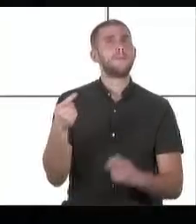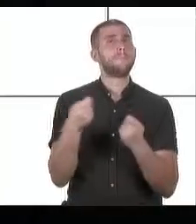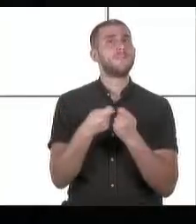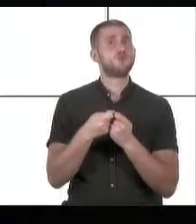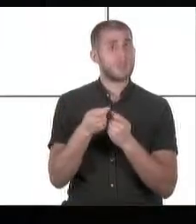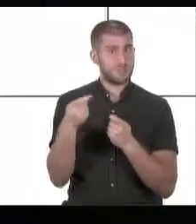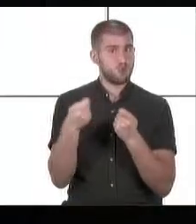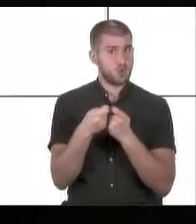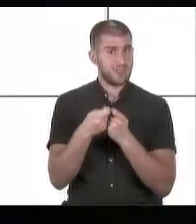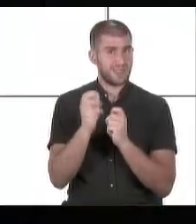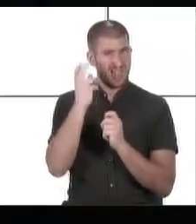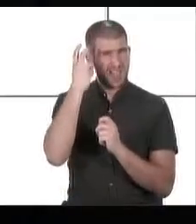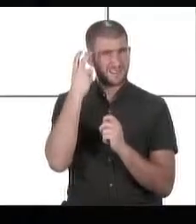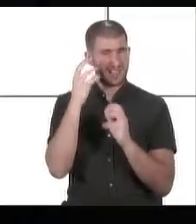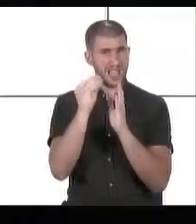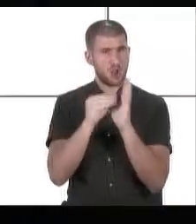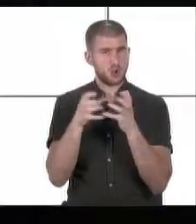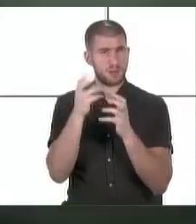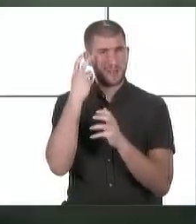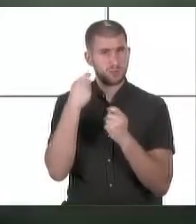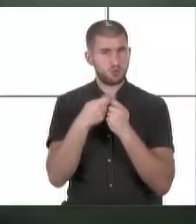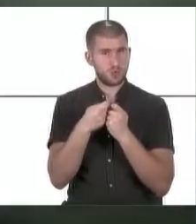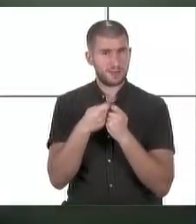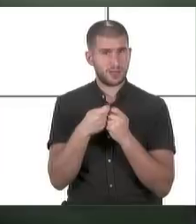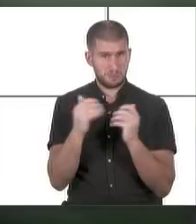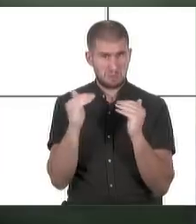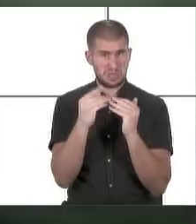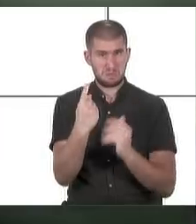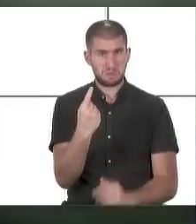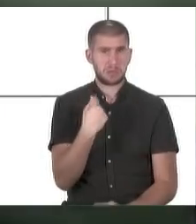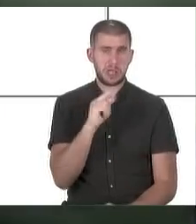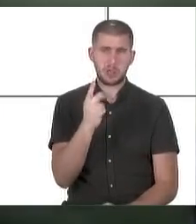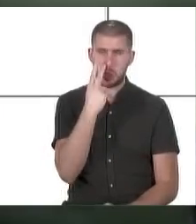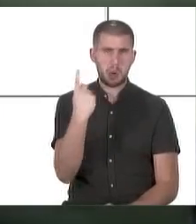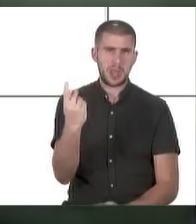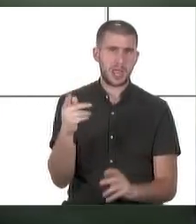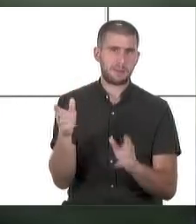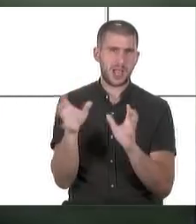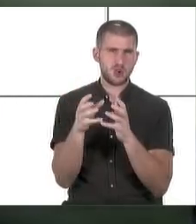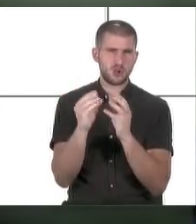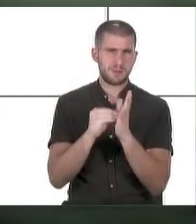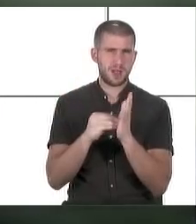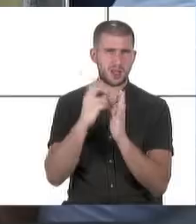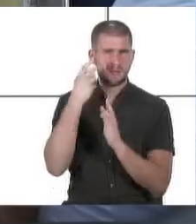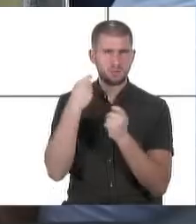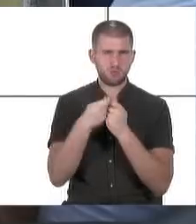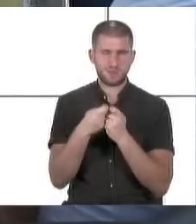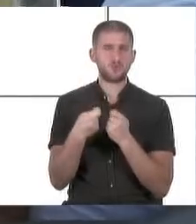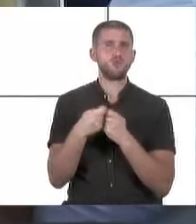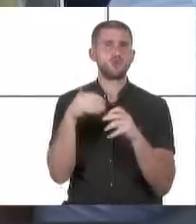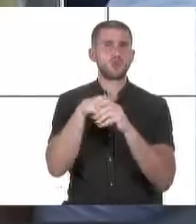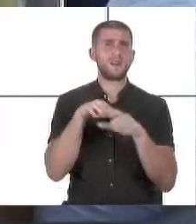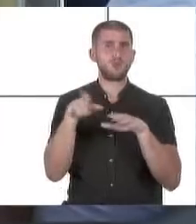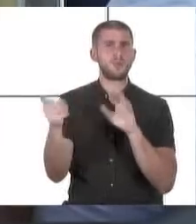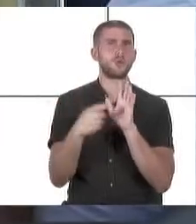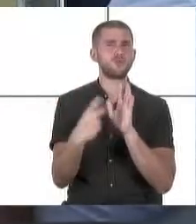שותף לגיטימי בעיניך, הרשימה המשותפת? אני לא רואה במשותפת שותף לממשלה, מאחר והם דורשים